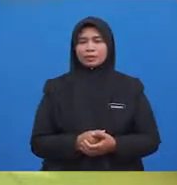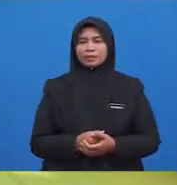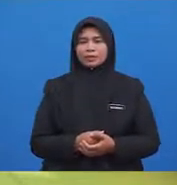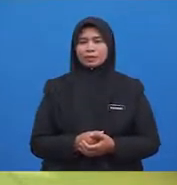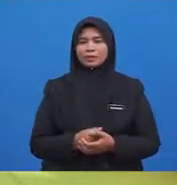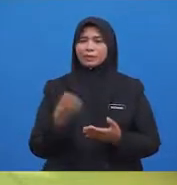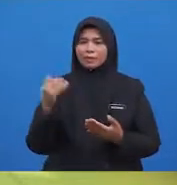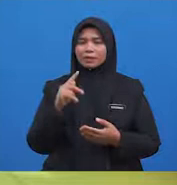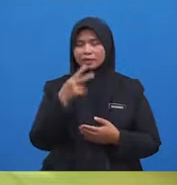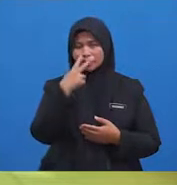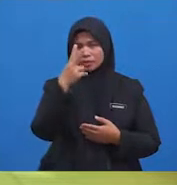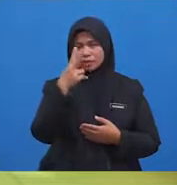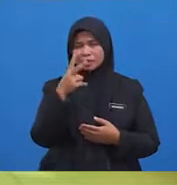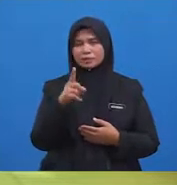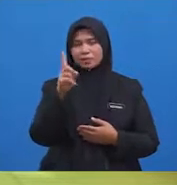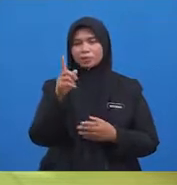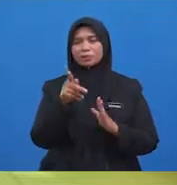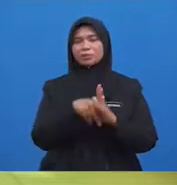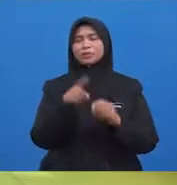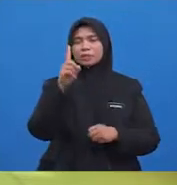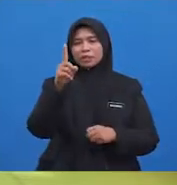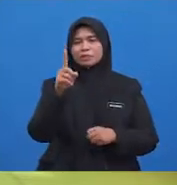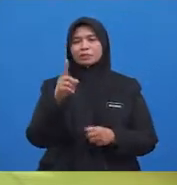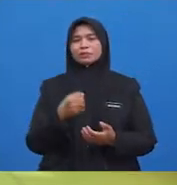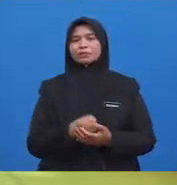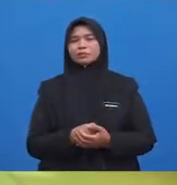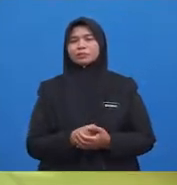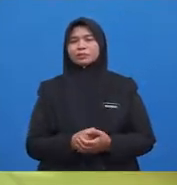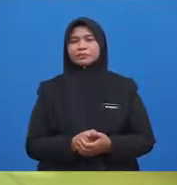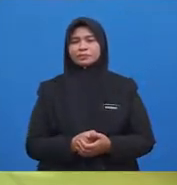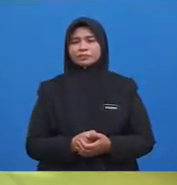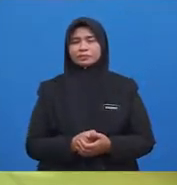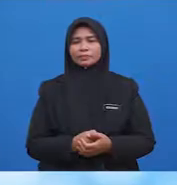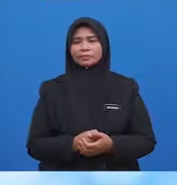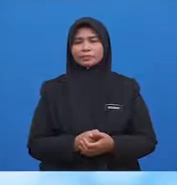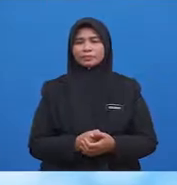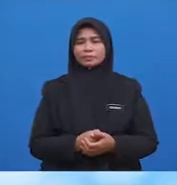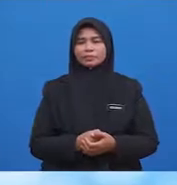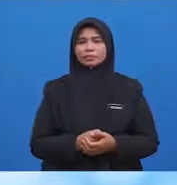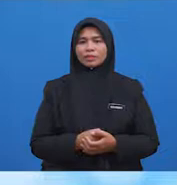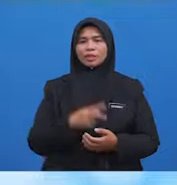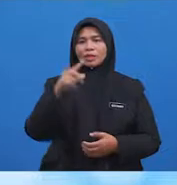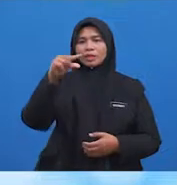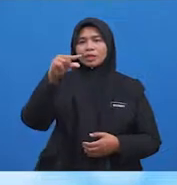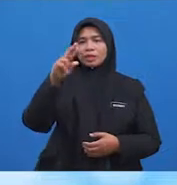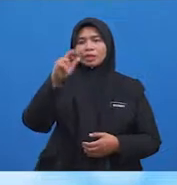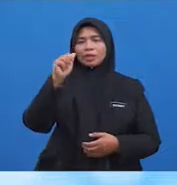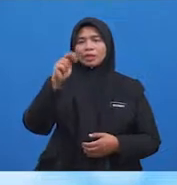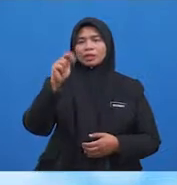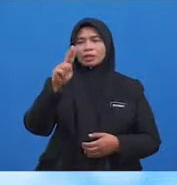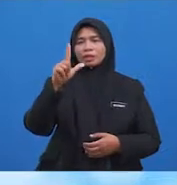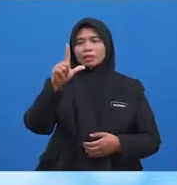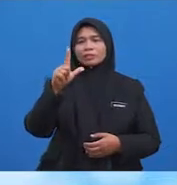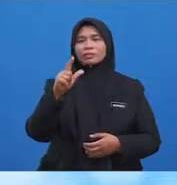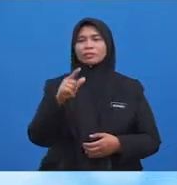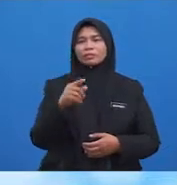Mari kita lihat satu persatu fenomena tersebut Grand granul